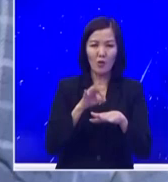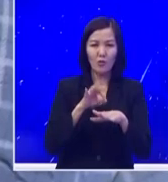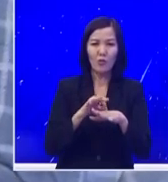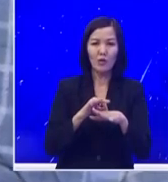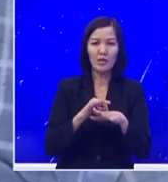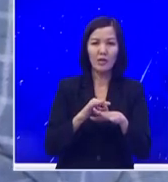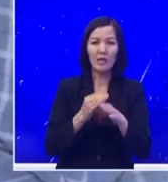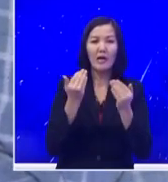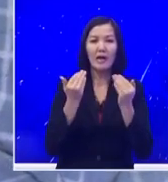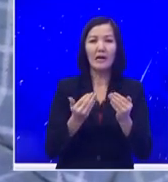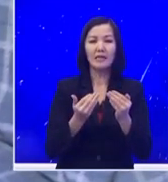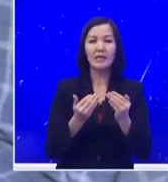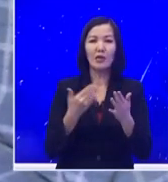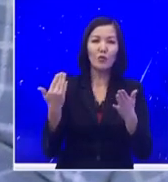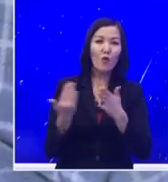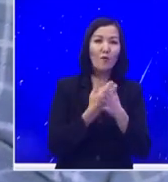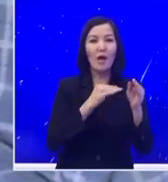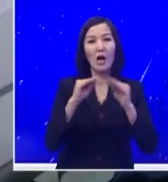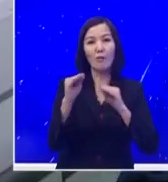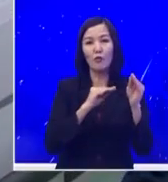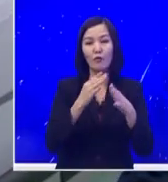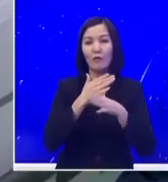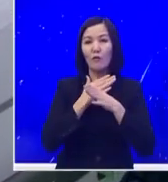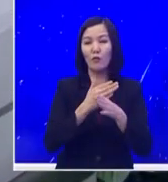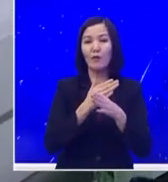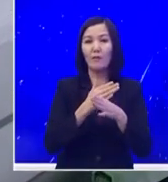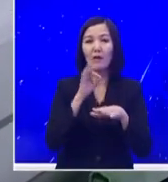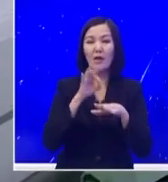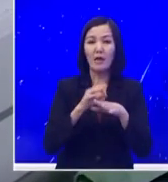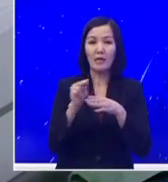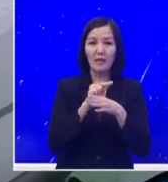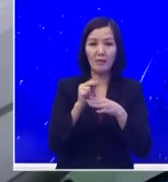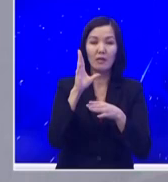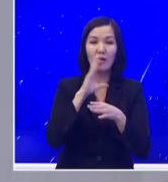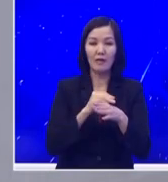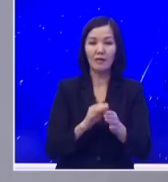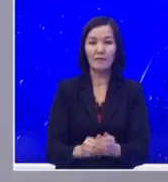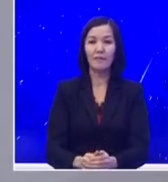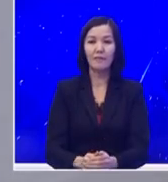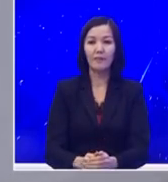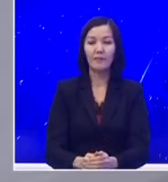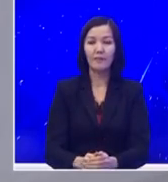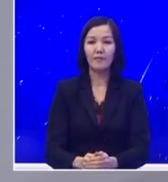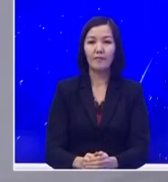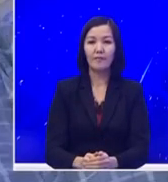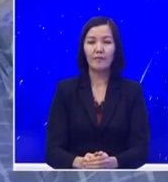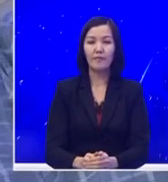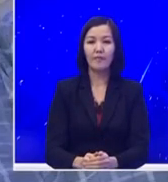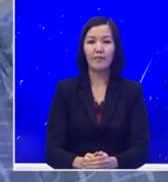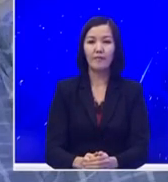Білікті дәрігерлер мен заманауи құрылғылардың нәтижесінде дертіне дауа тапқанын айтады. Много лет болел